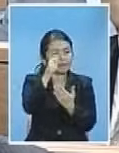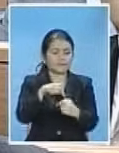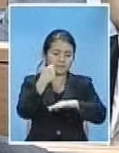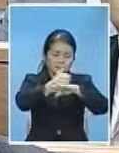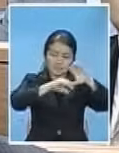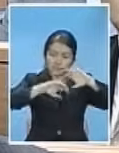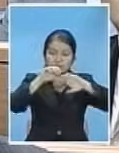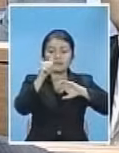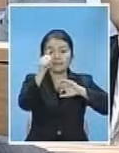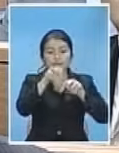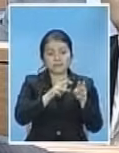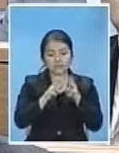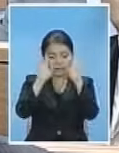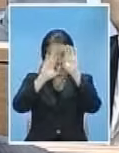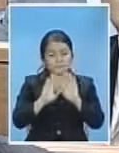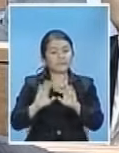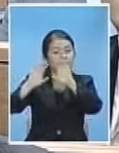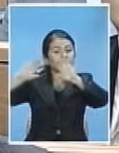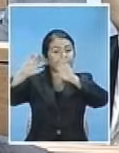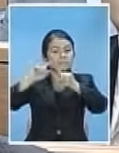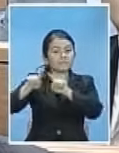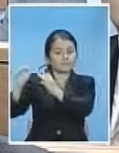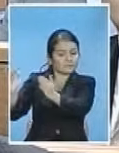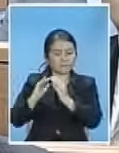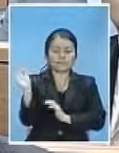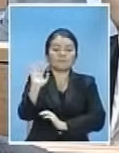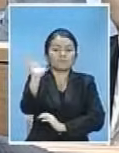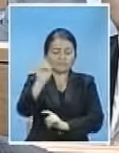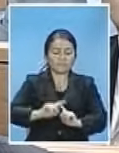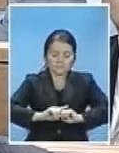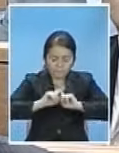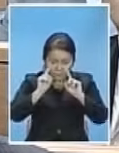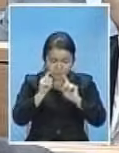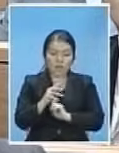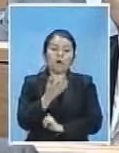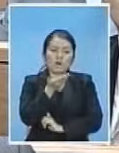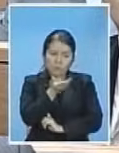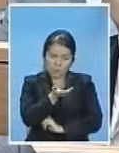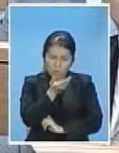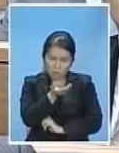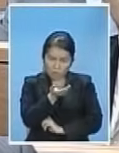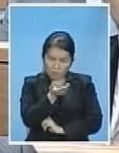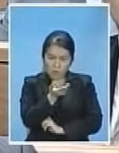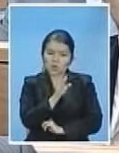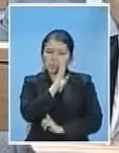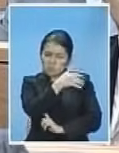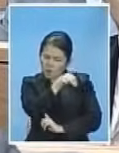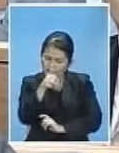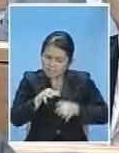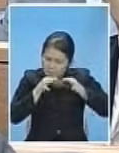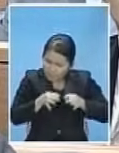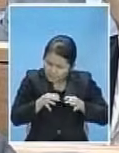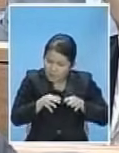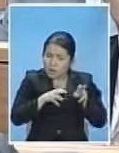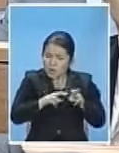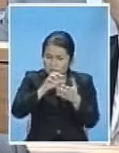ไม่จำเป็นต้องไปยึดแนวนโยบายของรัฐบาลอื่นแต่ขอท่านกรุณาถ้าไม่แน่ใจอย่า